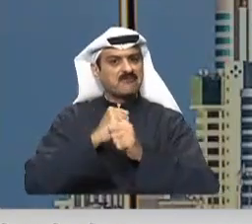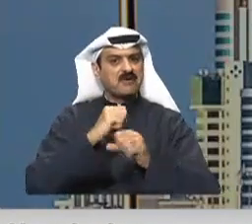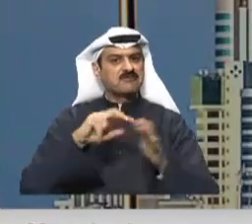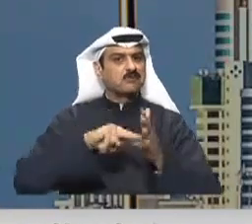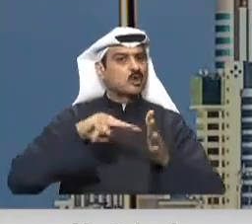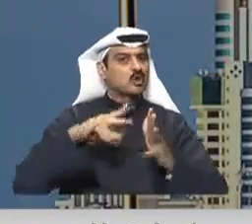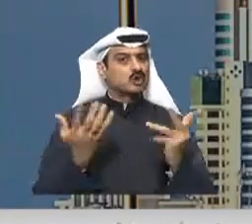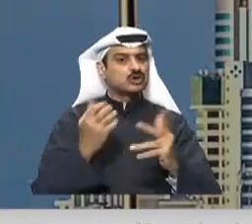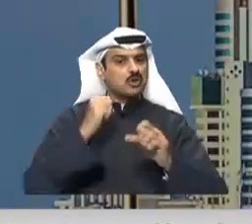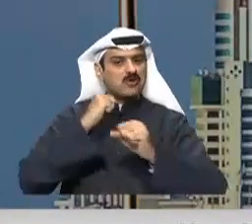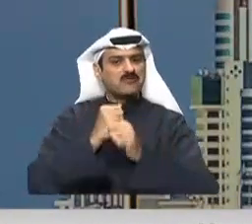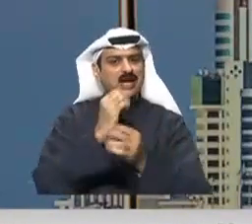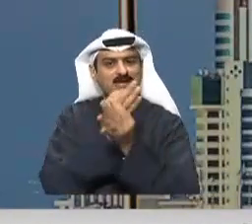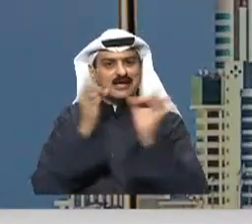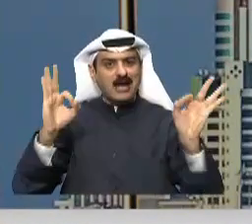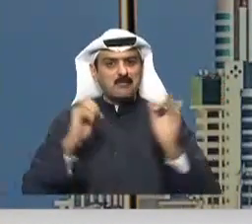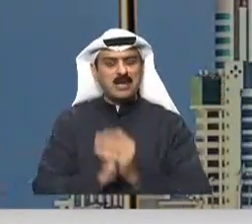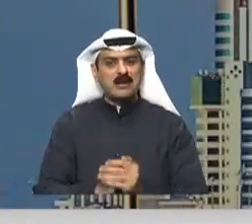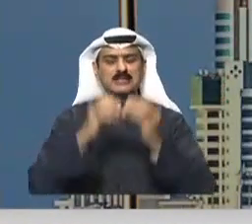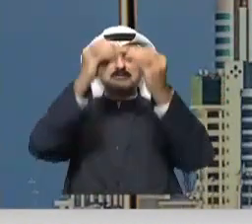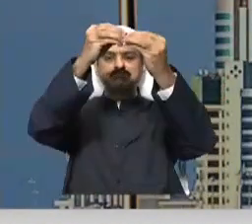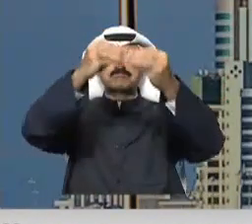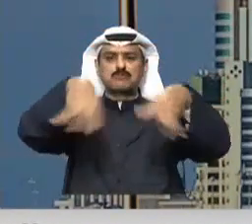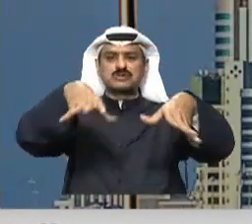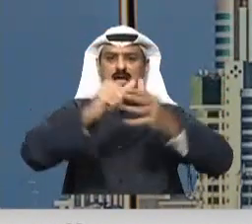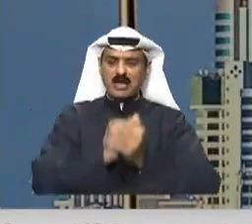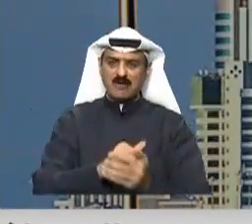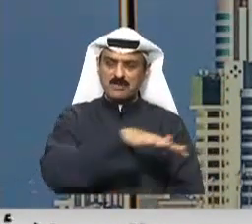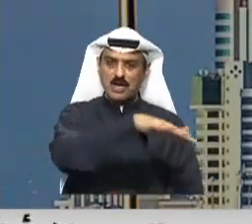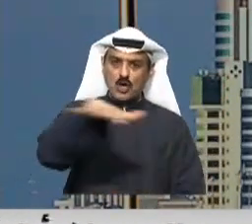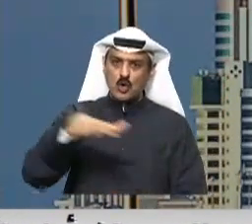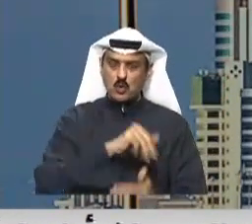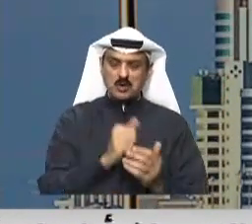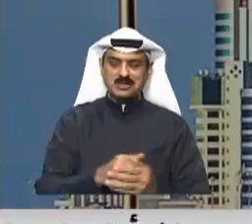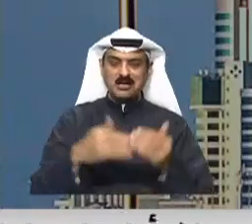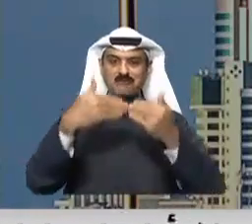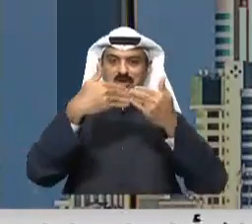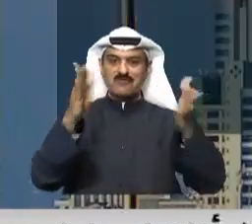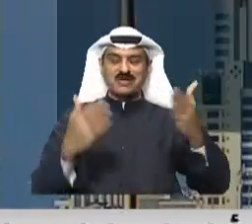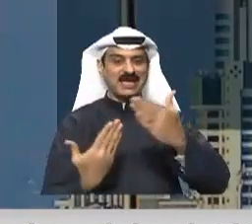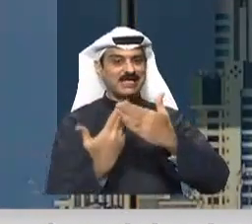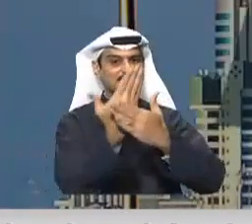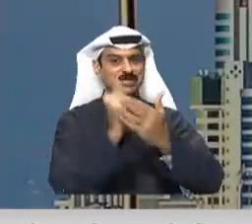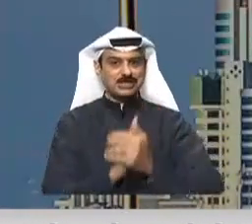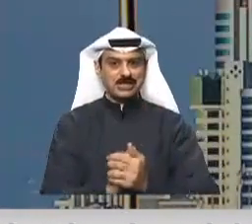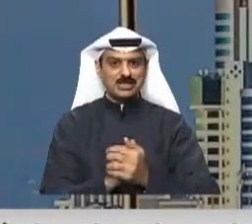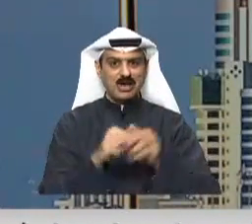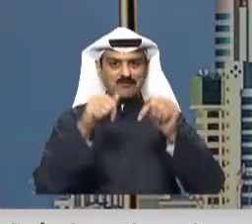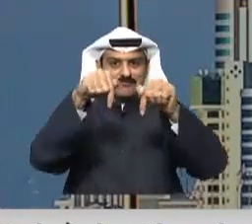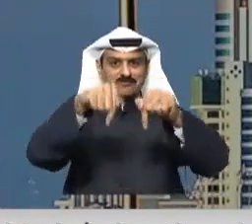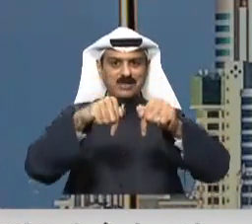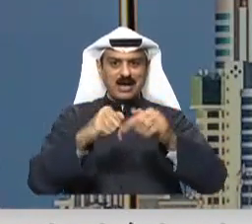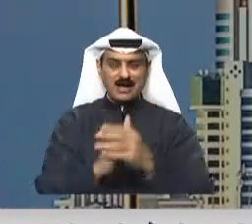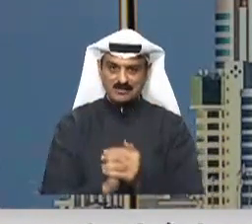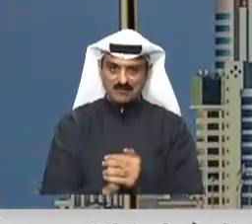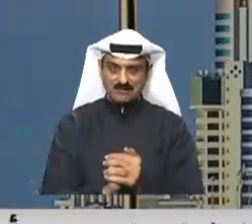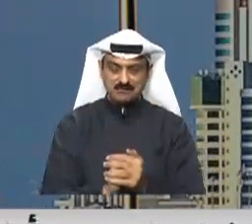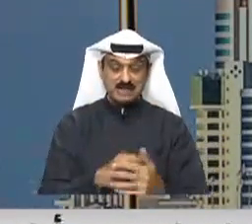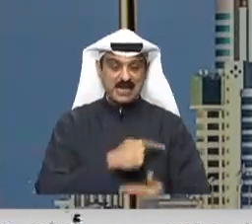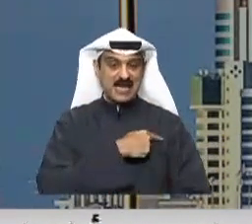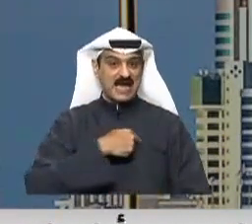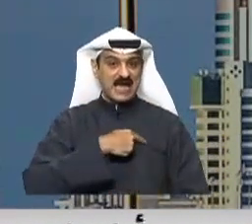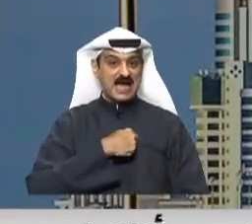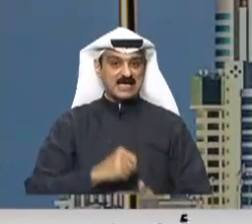وتكتمل الا بمصالحه الوطنيه وفتح صفحه جديده مضيئه ومشرقه عنوانها